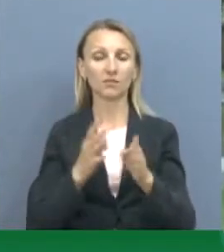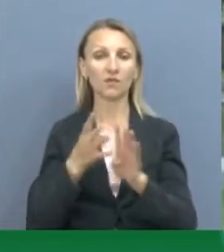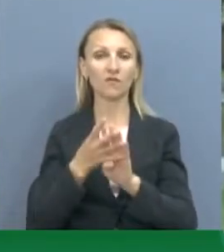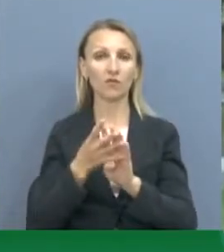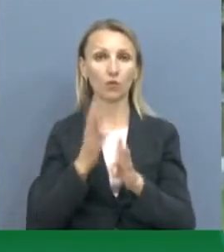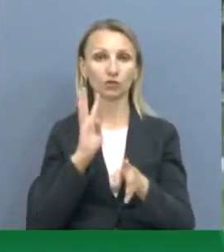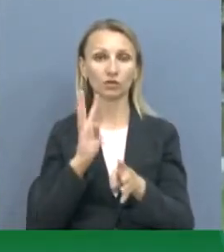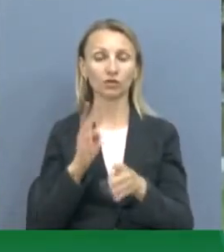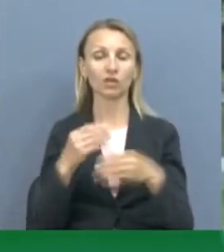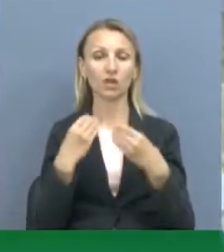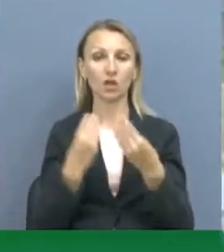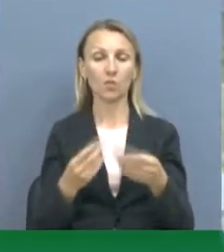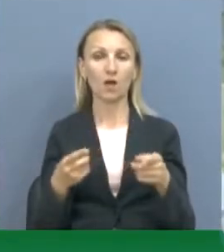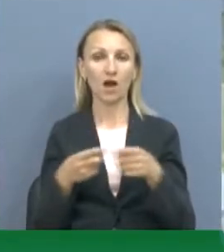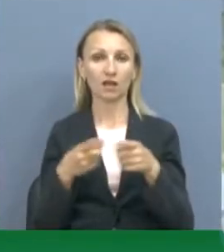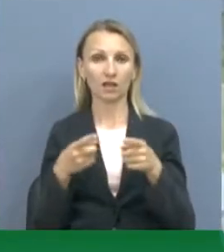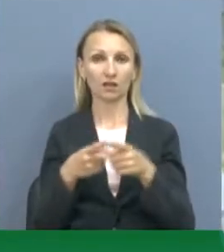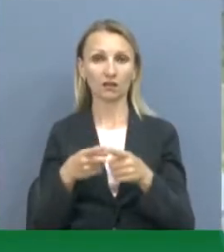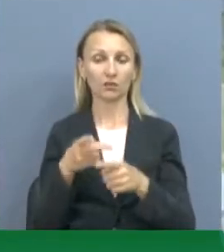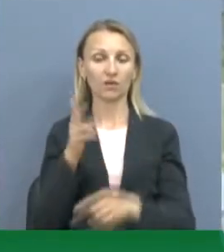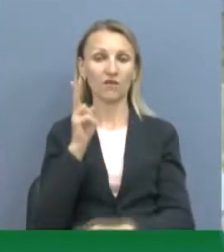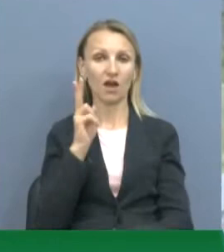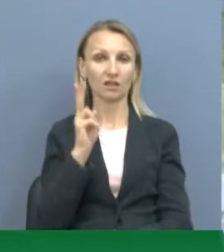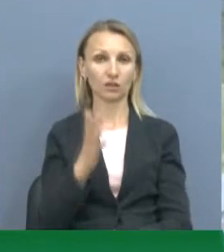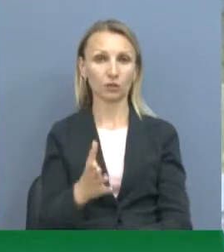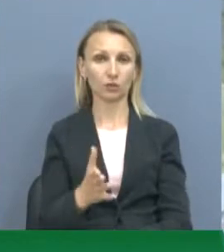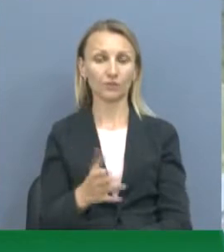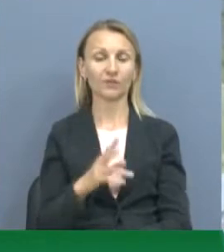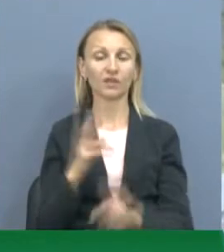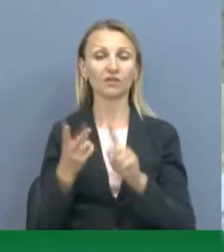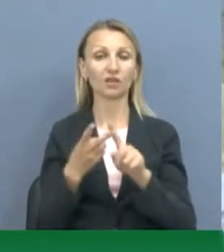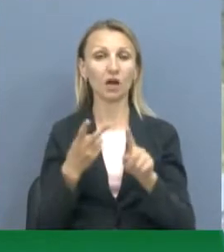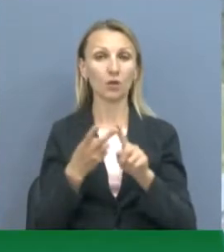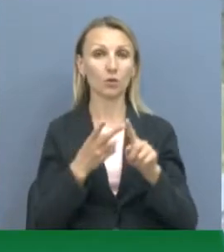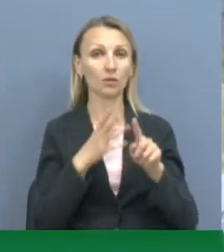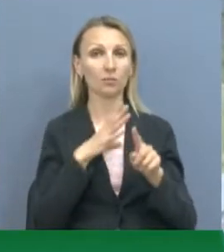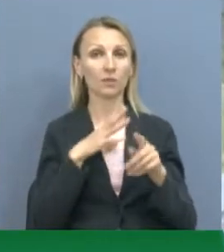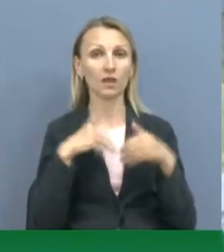для предоставления арендного жилья. И второй вариант был предложен то, что